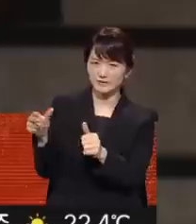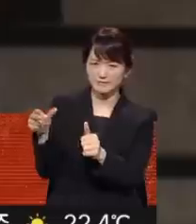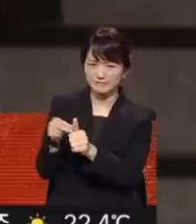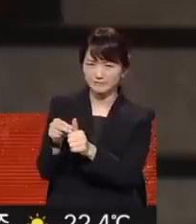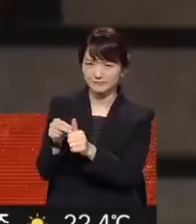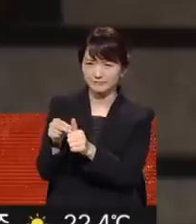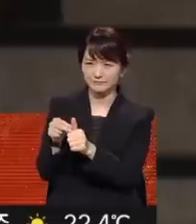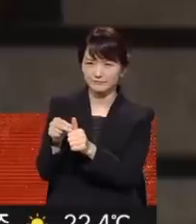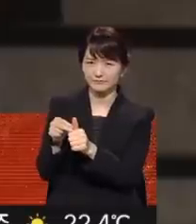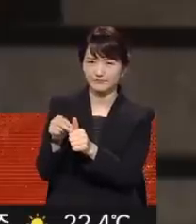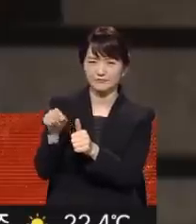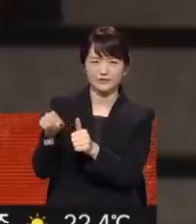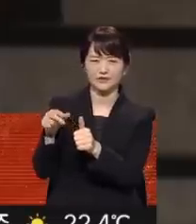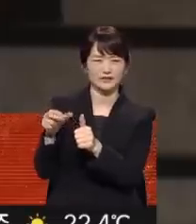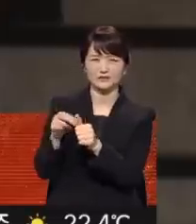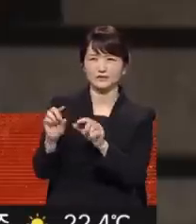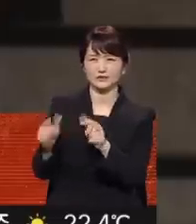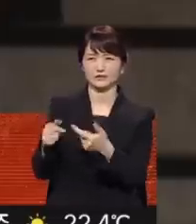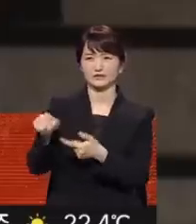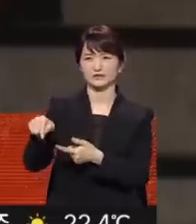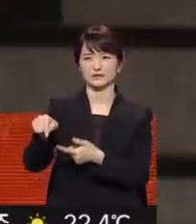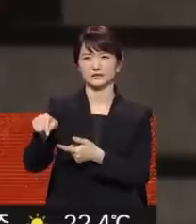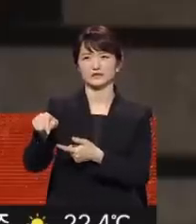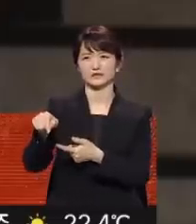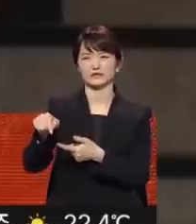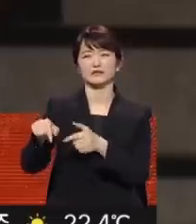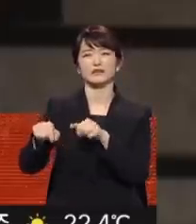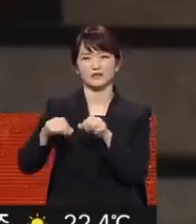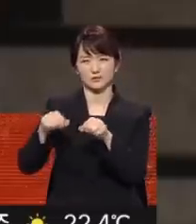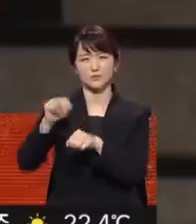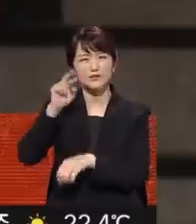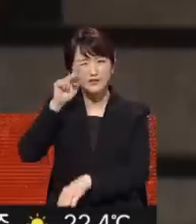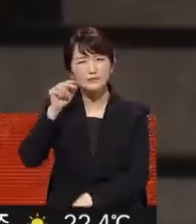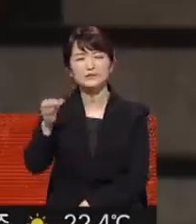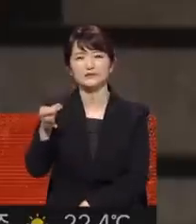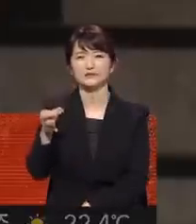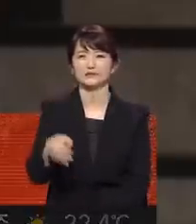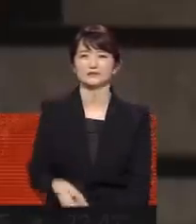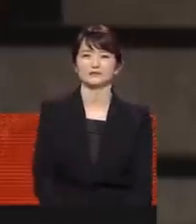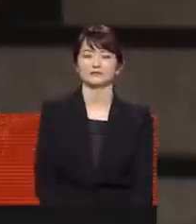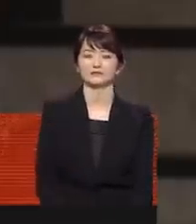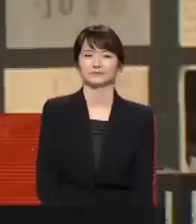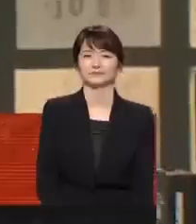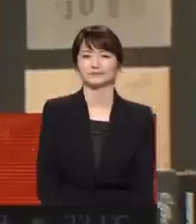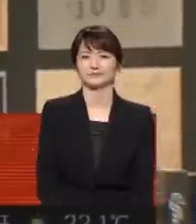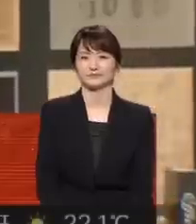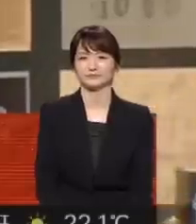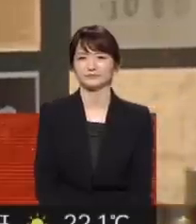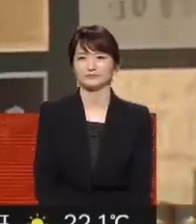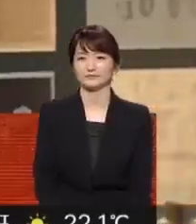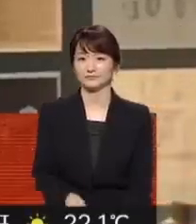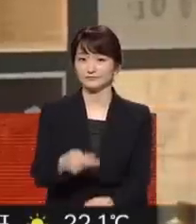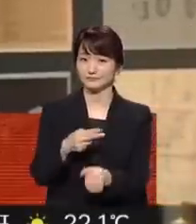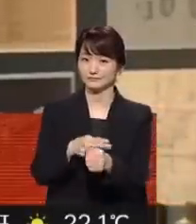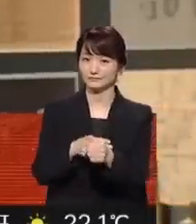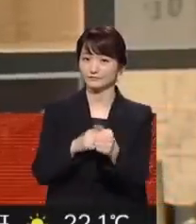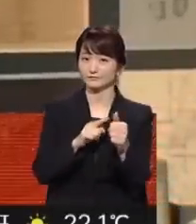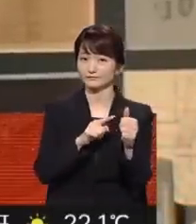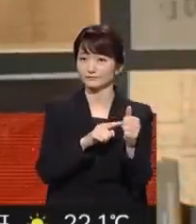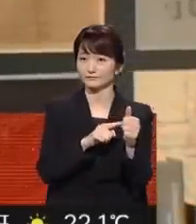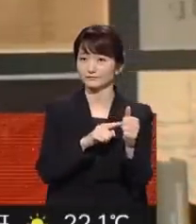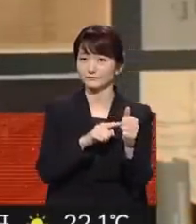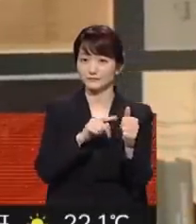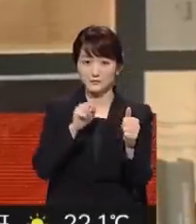사실은 배신감이 드는 게 아니라 그렇게 하는 게 비상금입니다. 아, 자 혹시 그러면 우리 교수님도